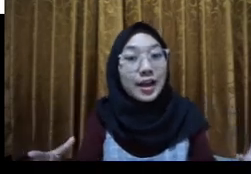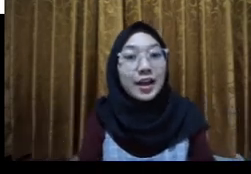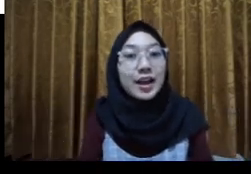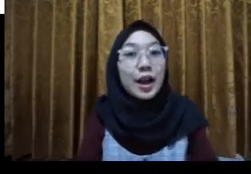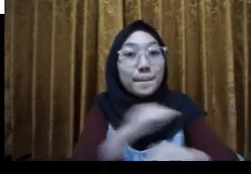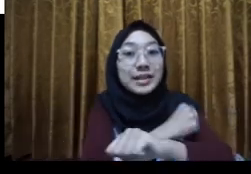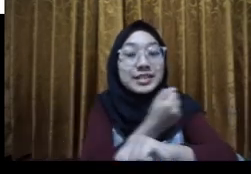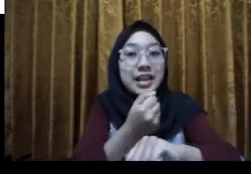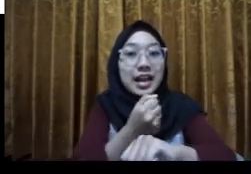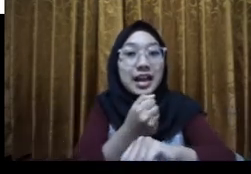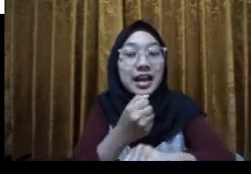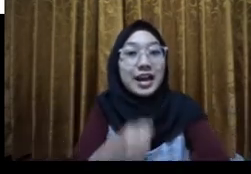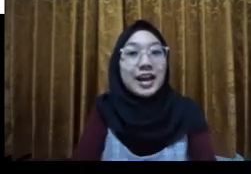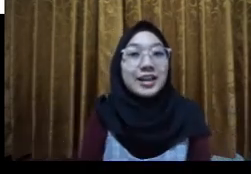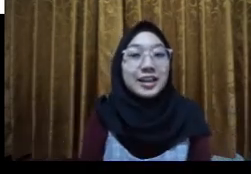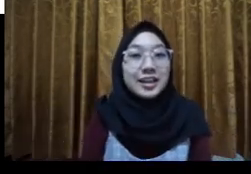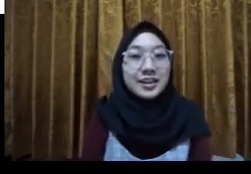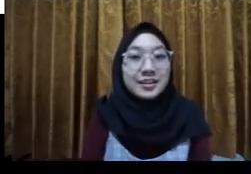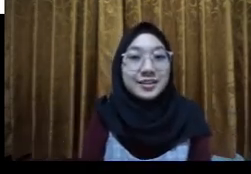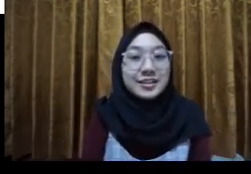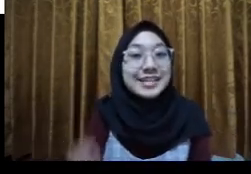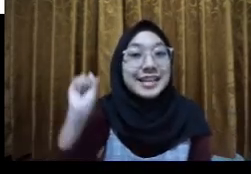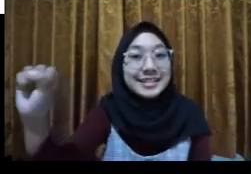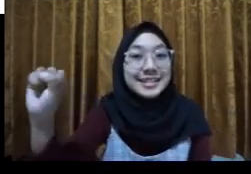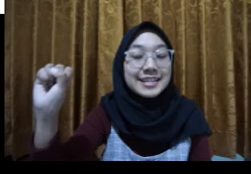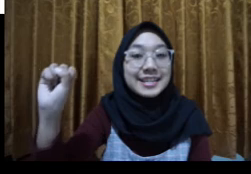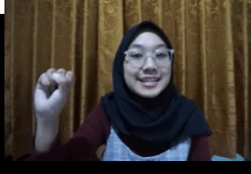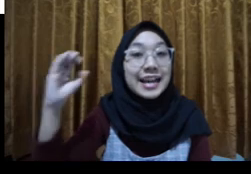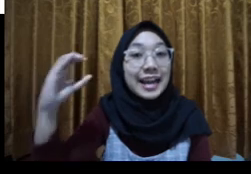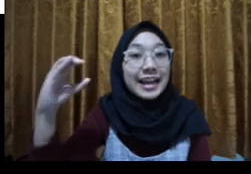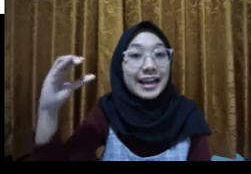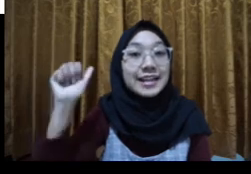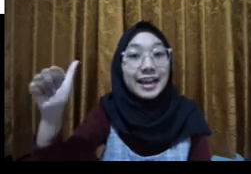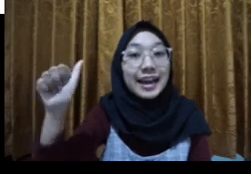sini sebenarnya saya menemukan bahwa aplikasi ini juga bisa men-scan